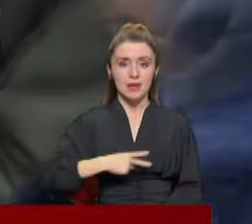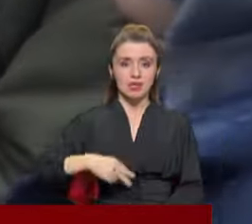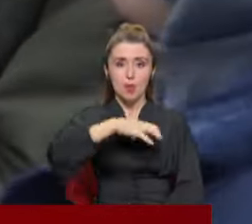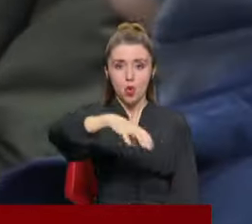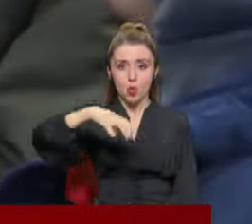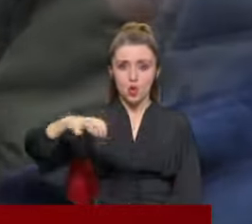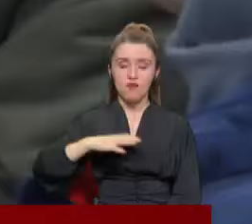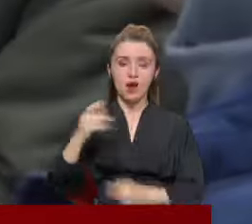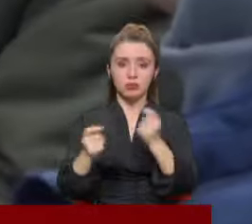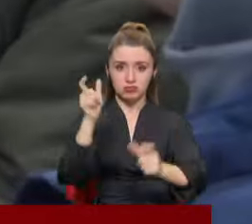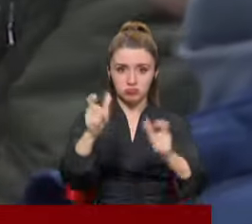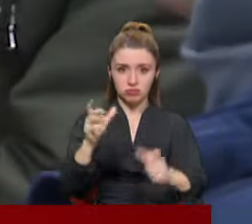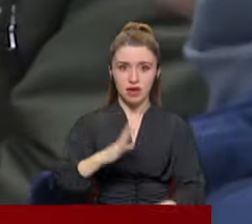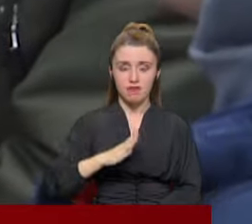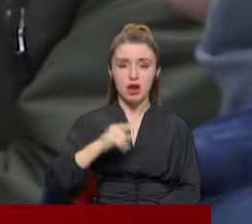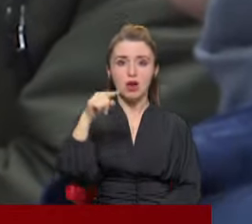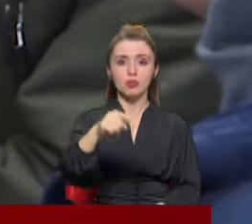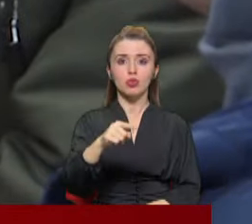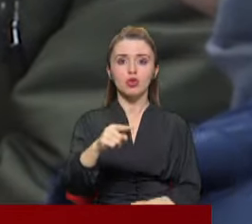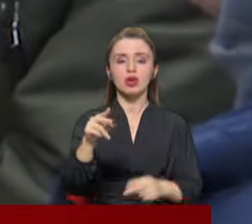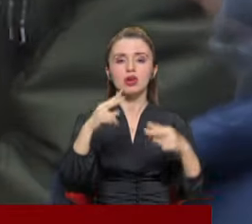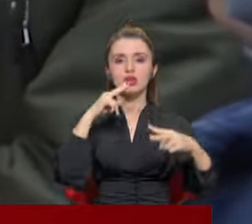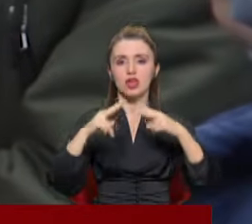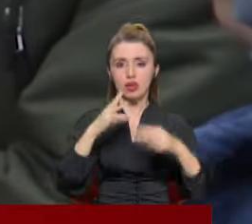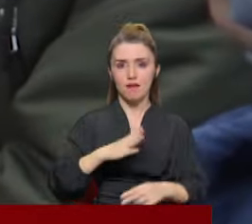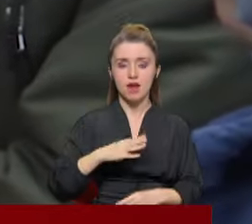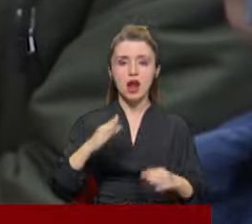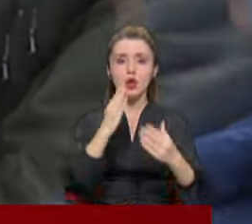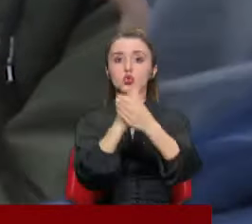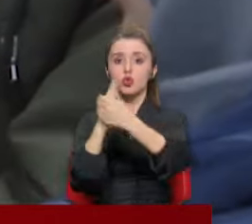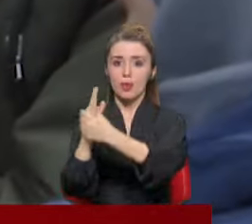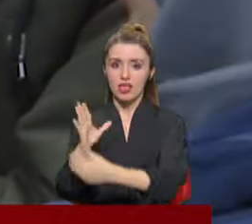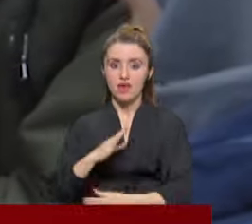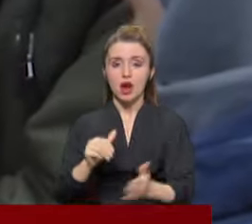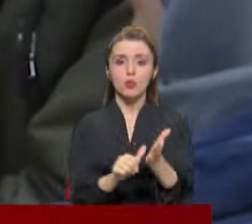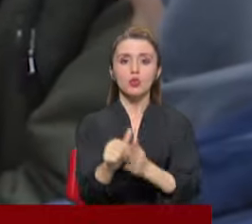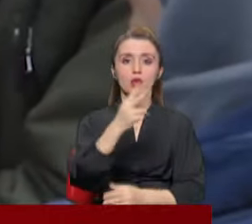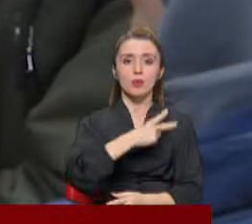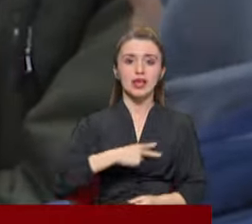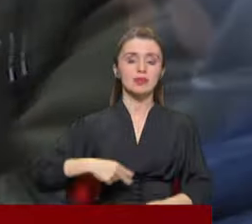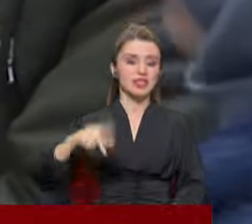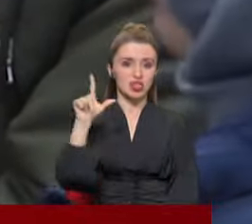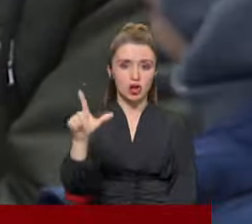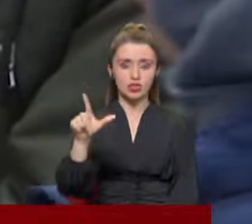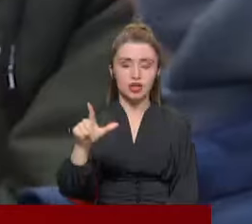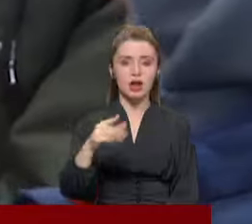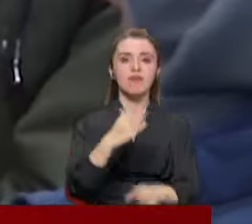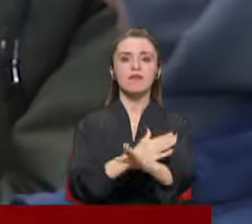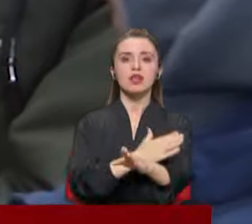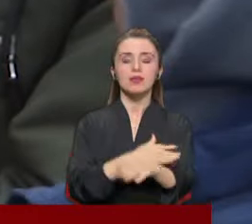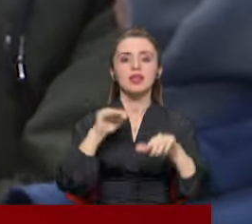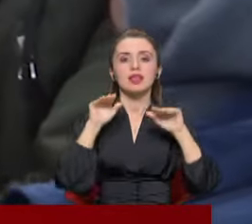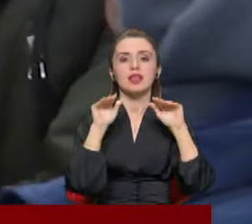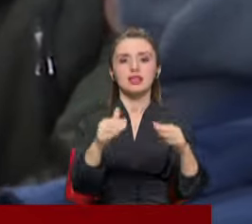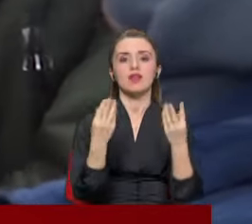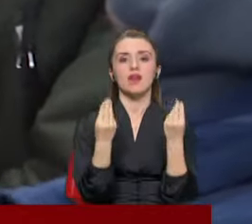birimleri var, personeli var. Estergon kalemizde restorantımız var, kütüphanelerimiz var. Bütün belediyemizin ihtiyaçları vatandaşlarımıza